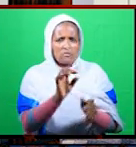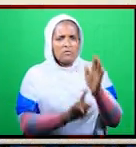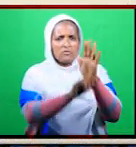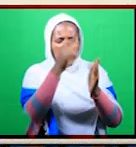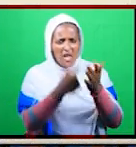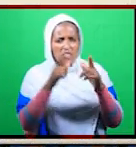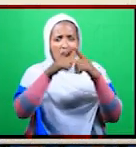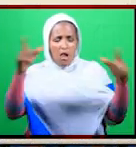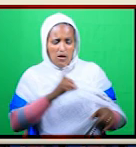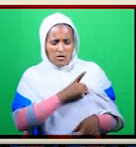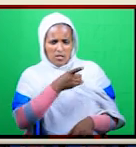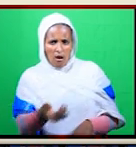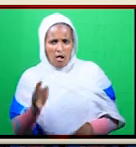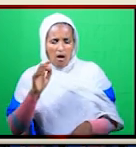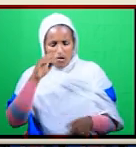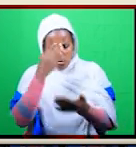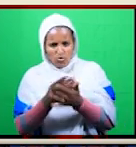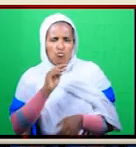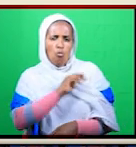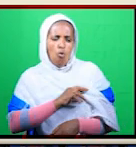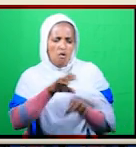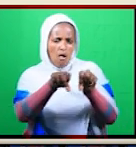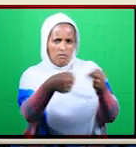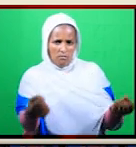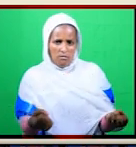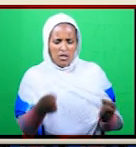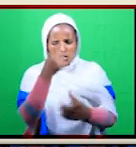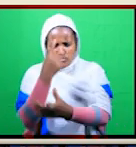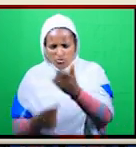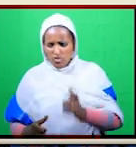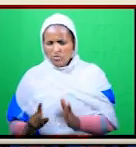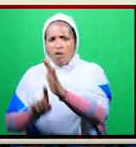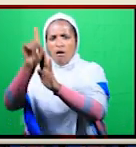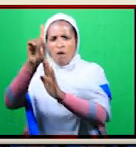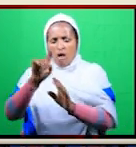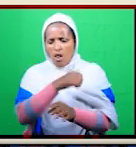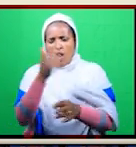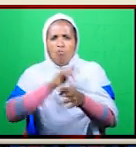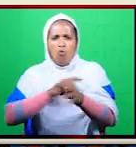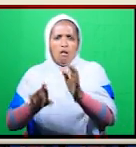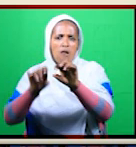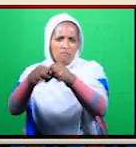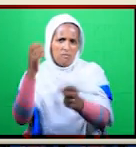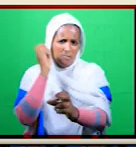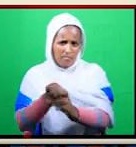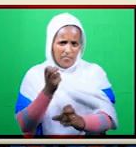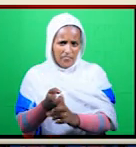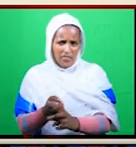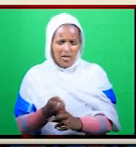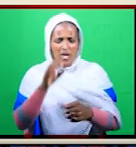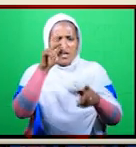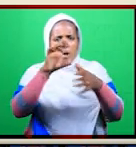ነው። ይሄ ትልቅ ኪሳራ ነው፣ ለልጁም ሞራል፣ ለእሷም ሞራል። ብቻዋን ማሳደግም ሌላው ኪሳራ ነው።